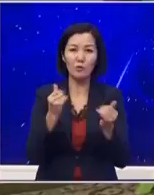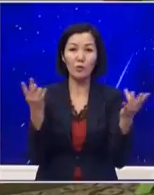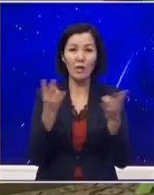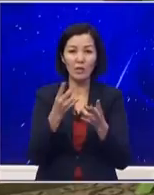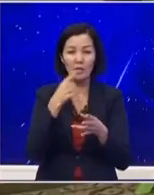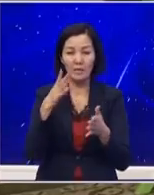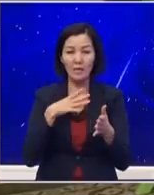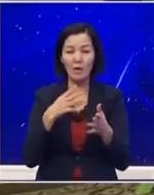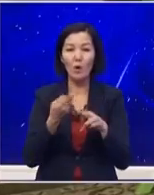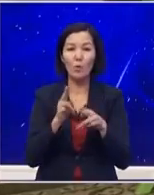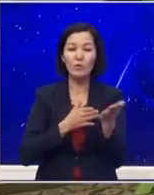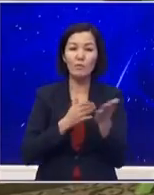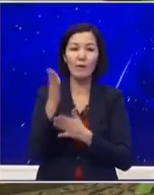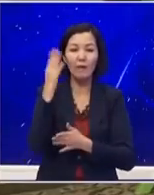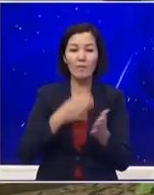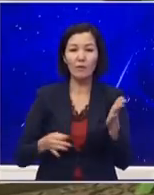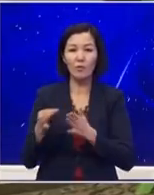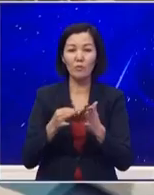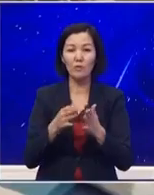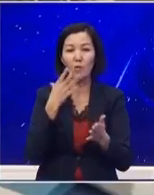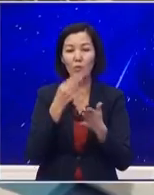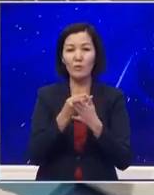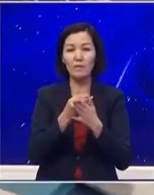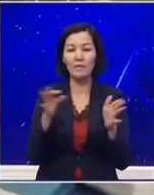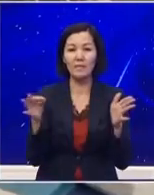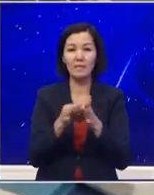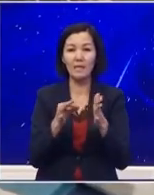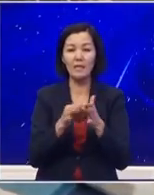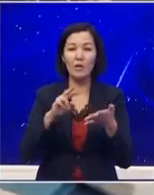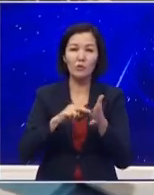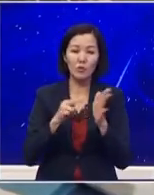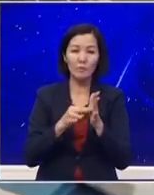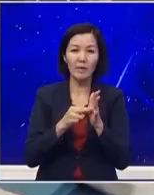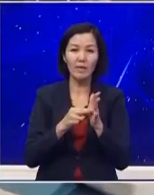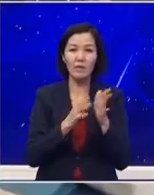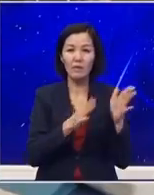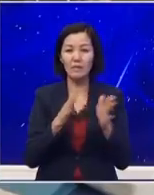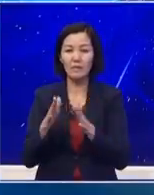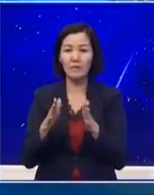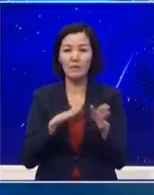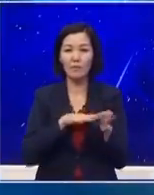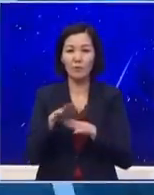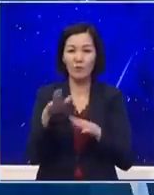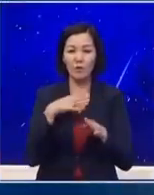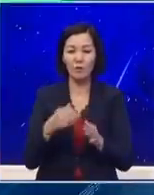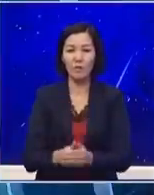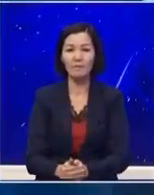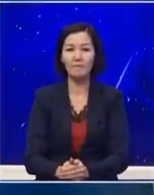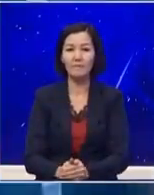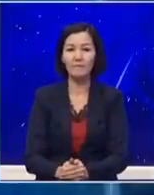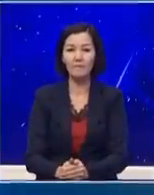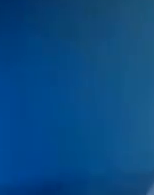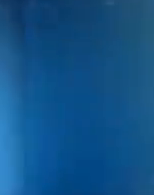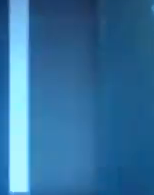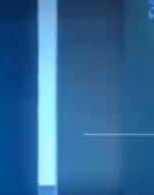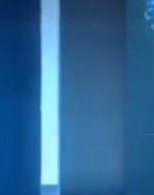деген еді. Осы бағытта Алматы облысы алға қойған мақсаттар мен жоспарларды кезең-кезеңмен жүзеге асыруда. Меруерт Қыдырбайқызы, Адель